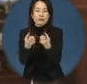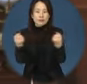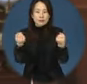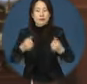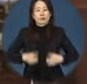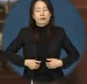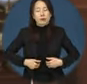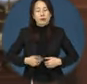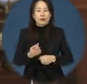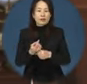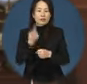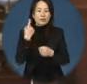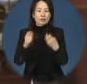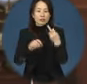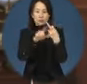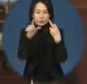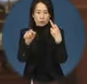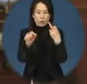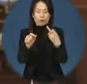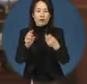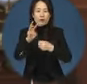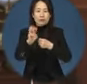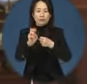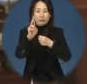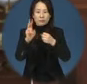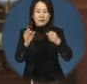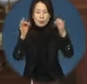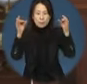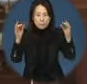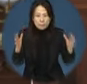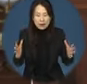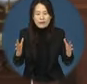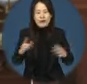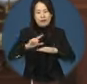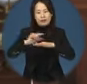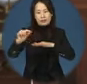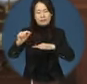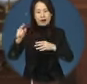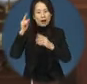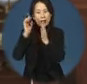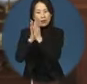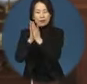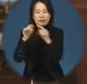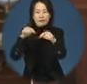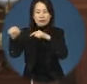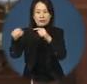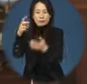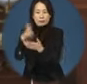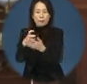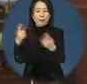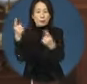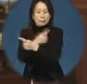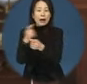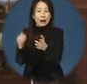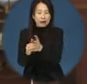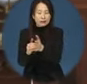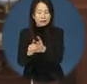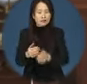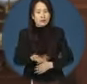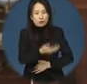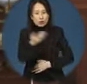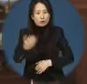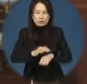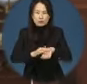그래서 지난 12월의 무려 32년 만에 지방자치 법이 전면 개정 됐습니다 아직 근데 우리 국민들이 잘